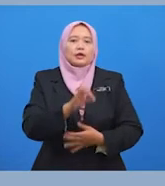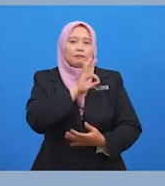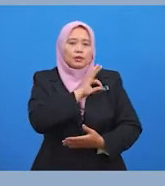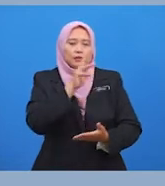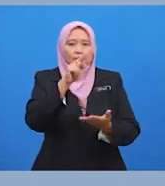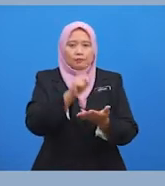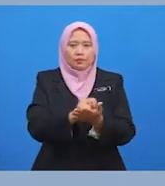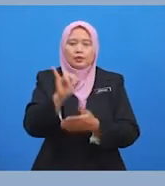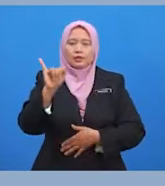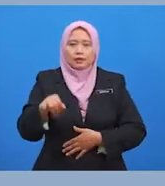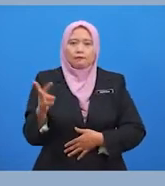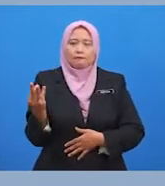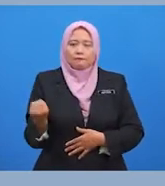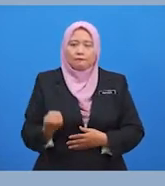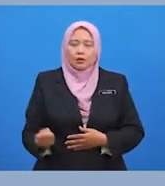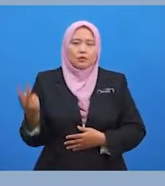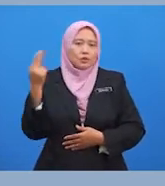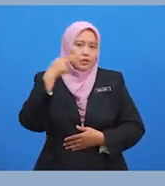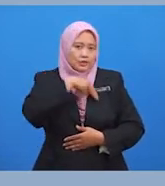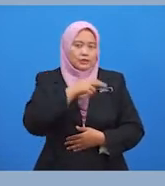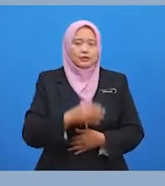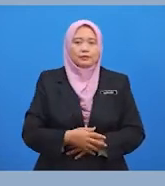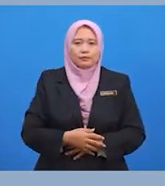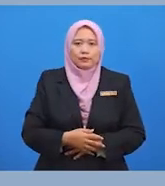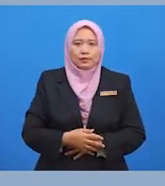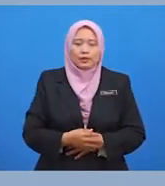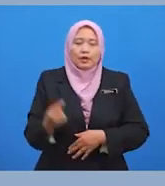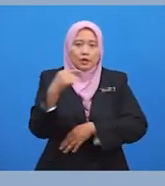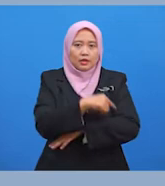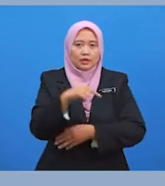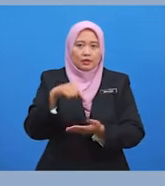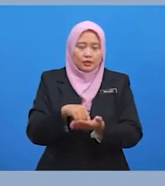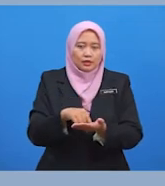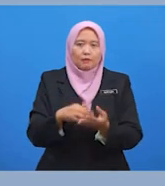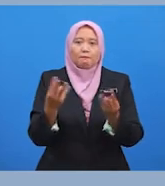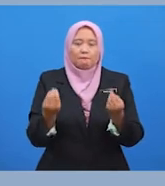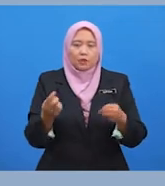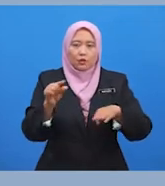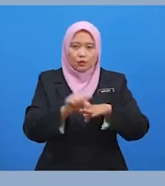dihasilkan. Hari ini, cikgu akan menggunakan saiz